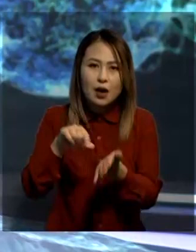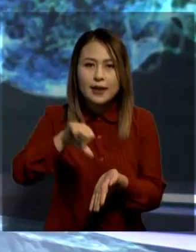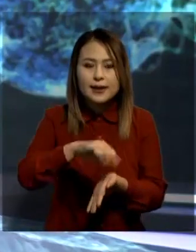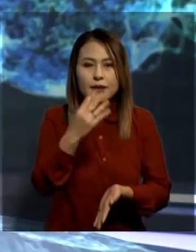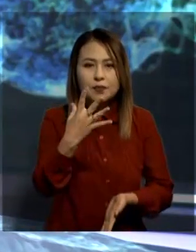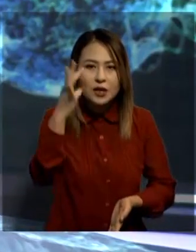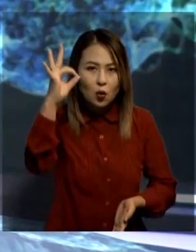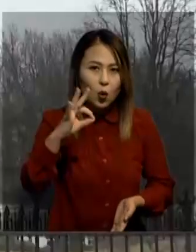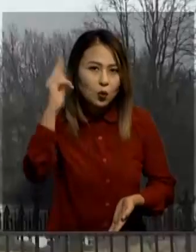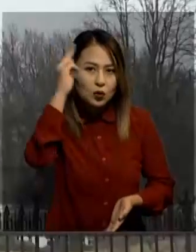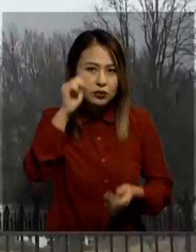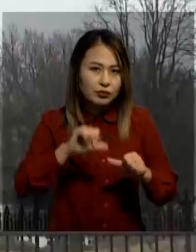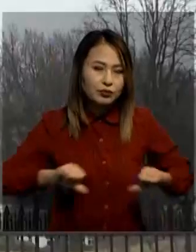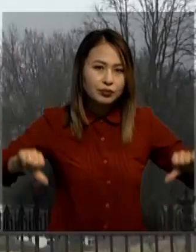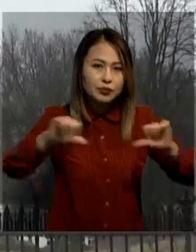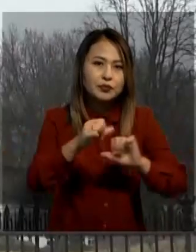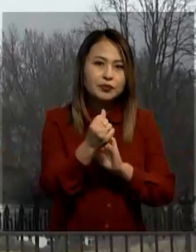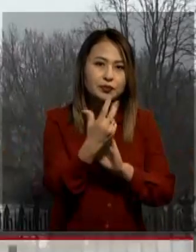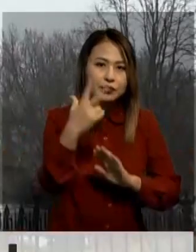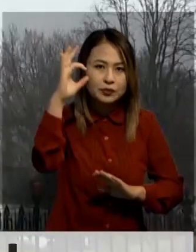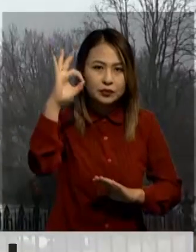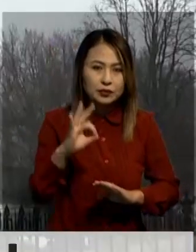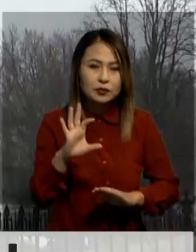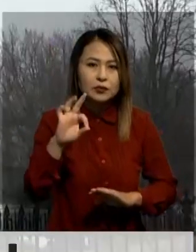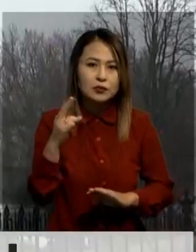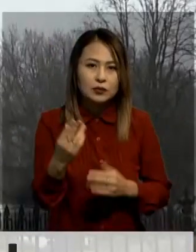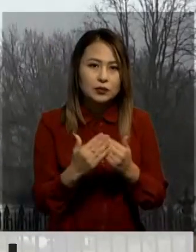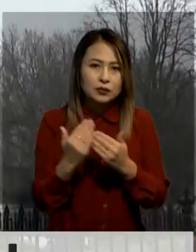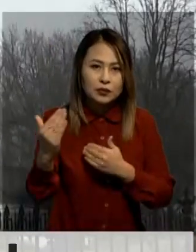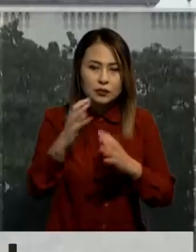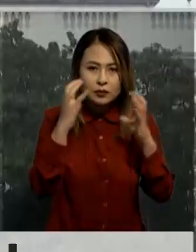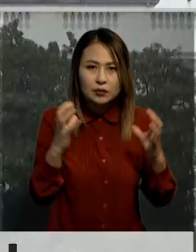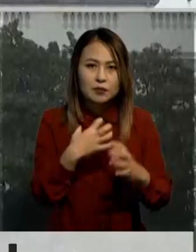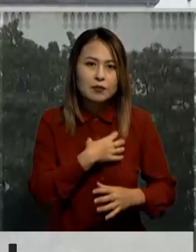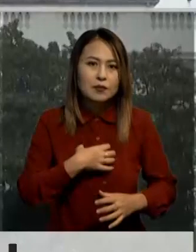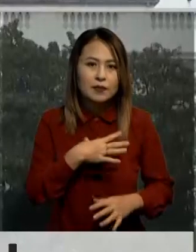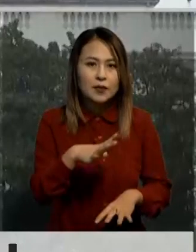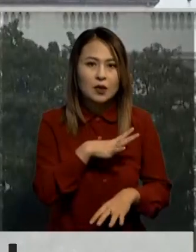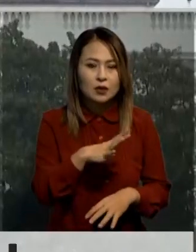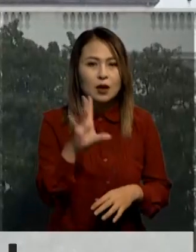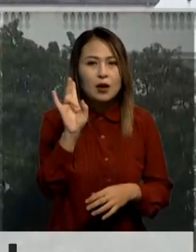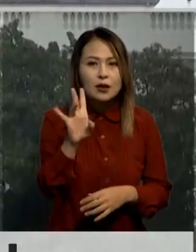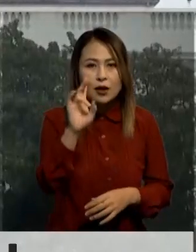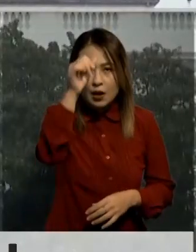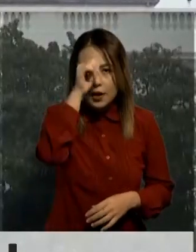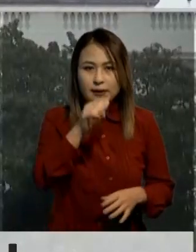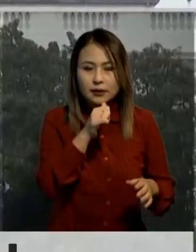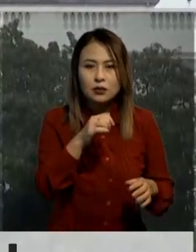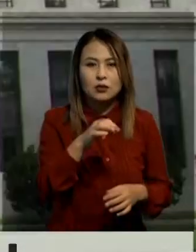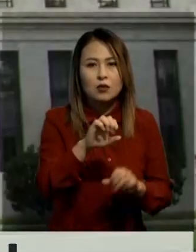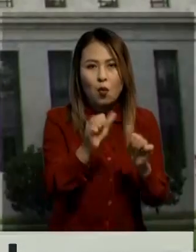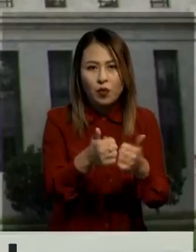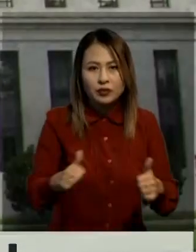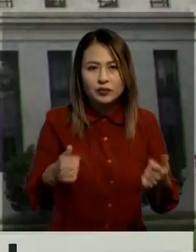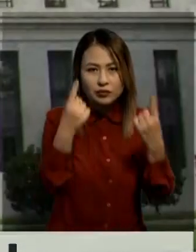қатысқандардың 45% оқшауланудың, ал 13% әлеуметтік қашықтықта сақтаудың аса маңызды екенін атап көрсеткен. Қараша